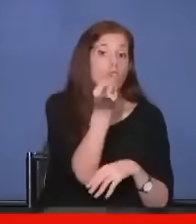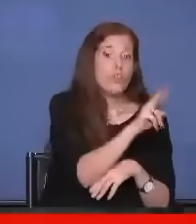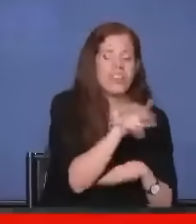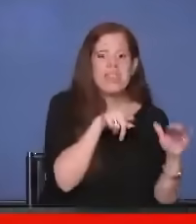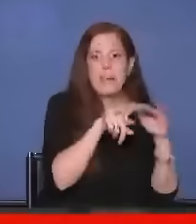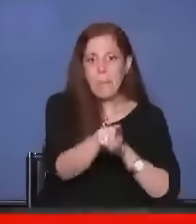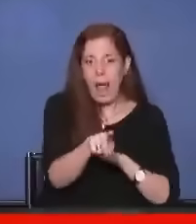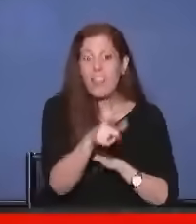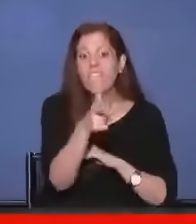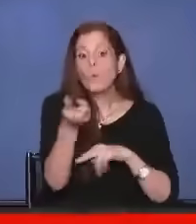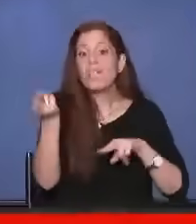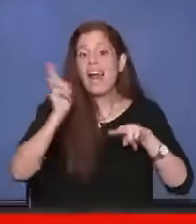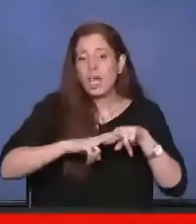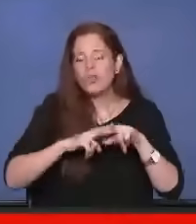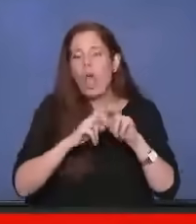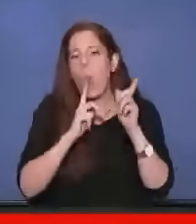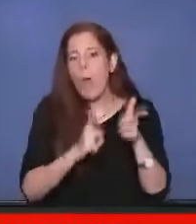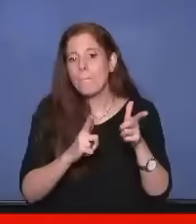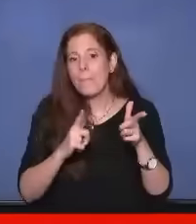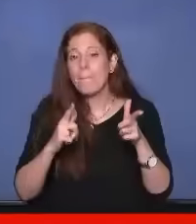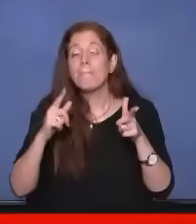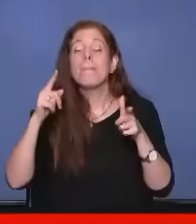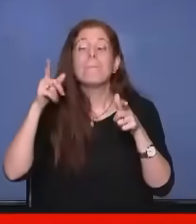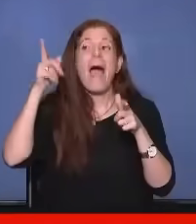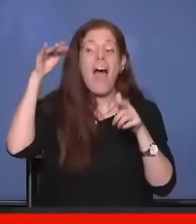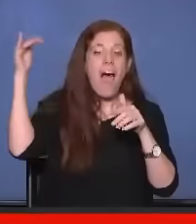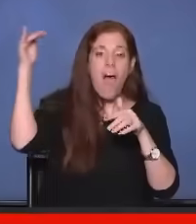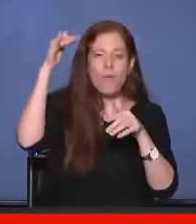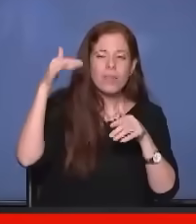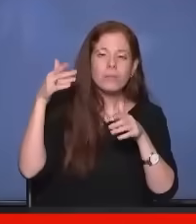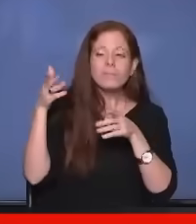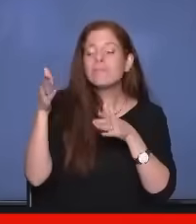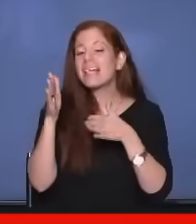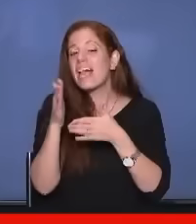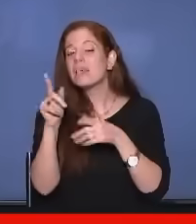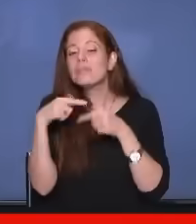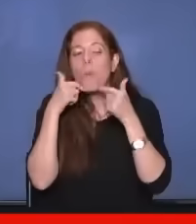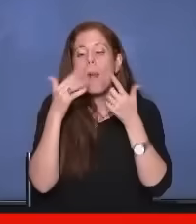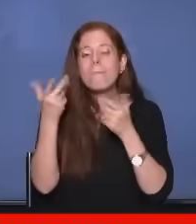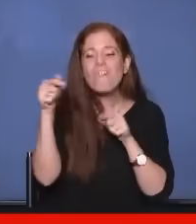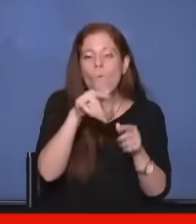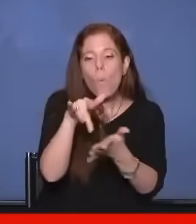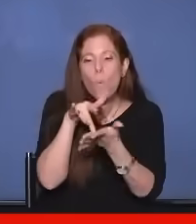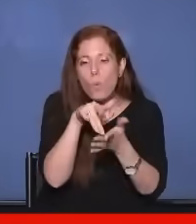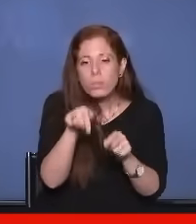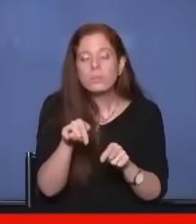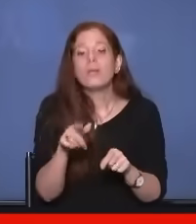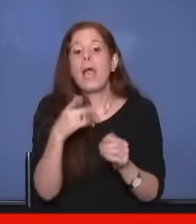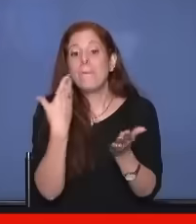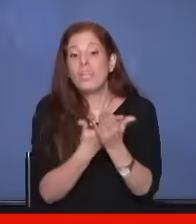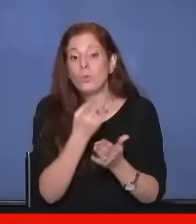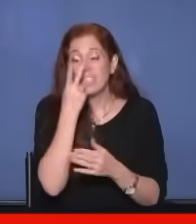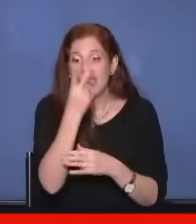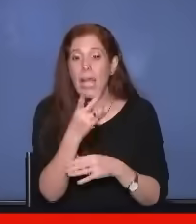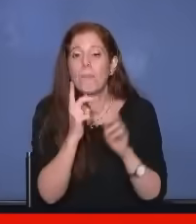וחוסל אחרי שהלוחמים הוכנו מהאוויר חות למעלה בתיעוד הזה נראים לוחמי גולני